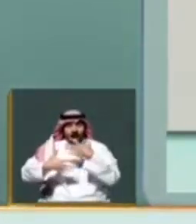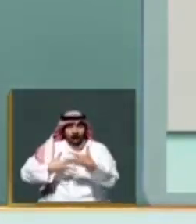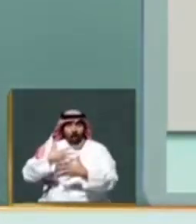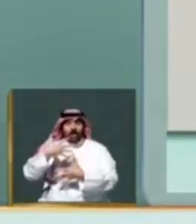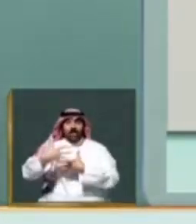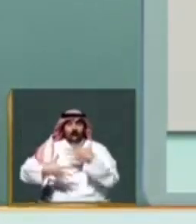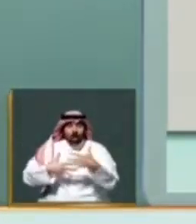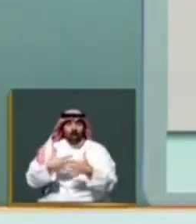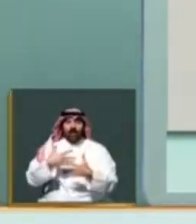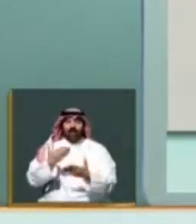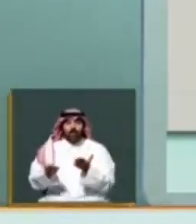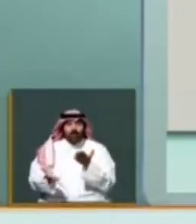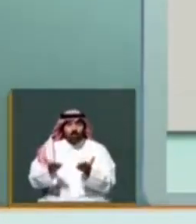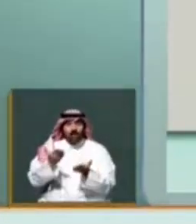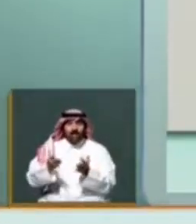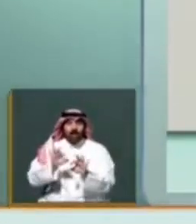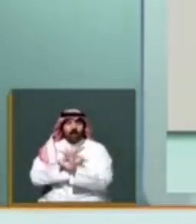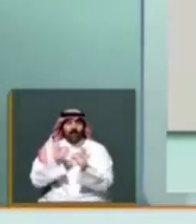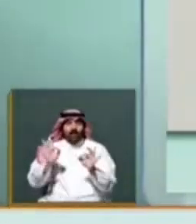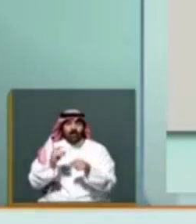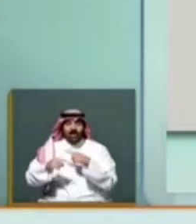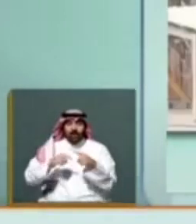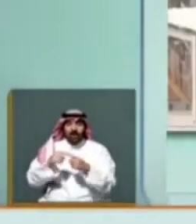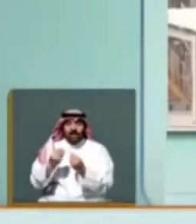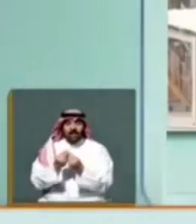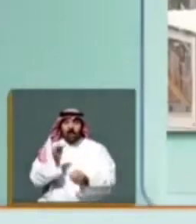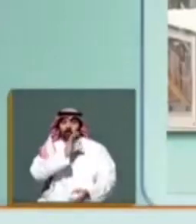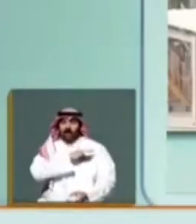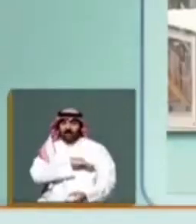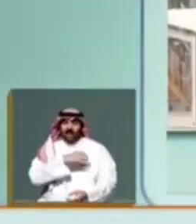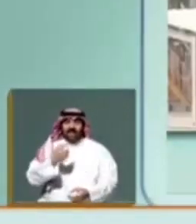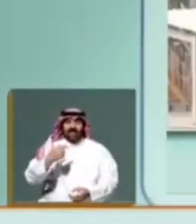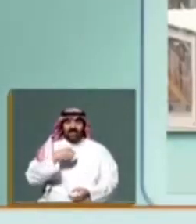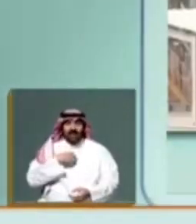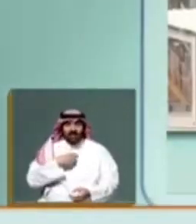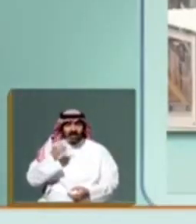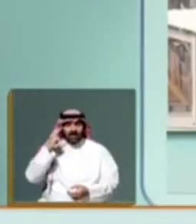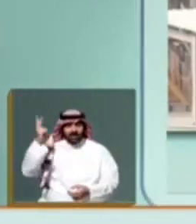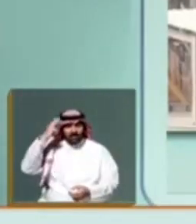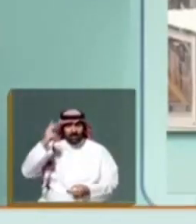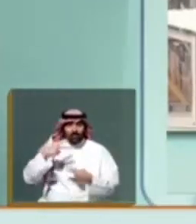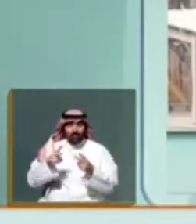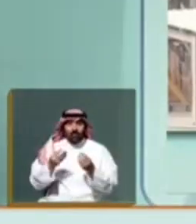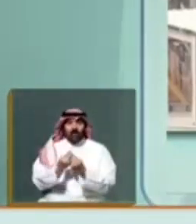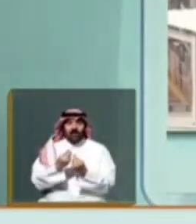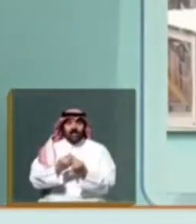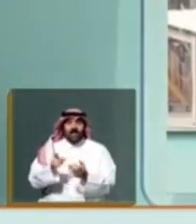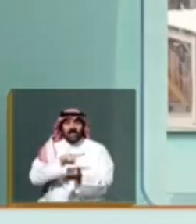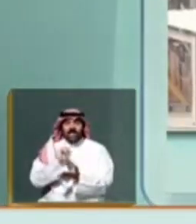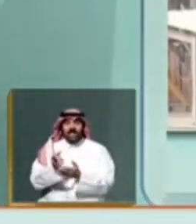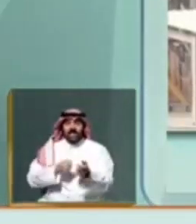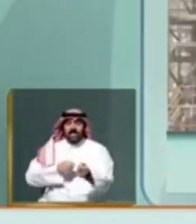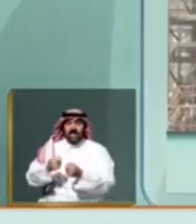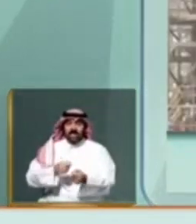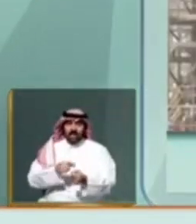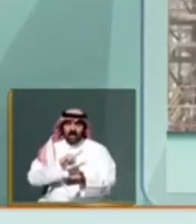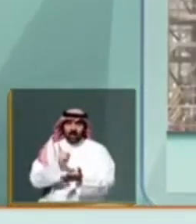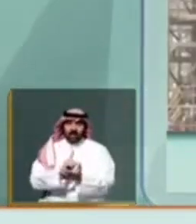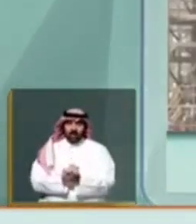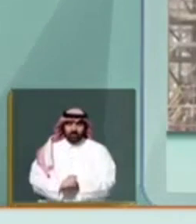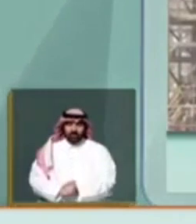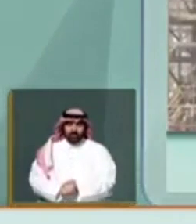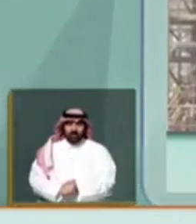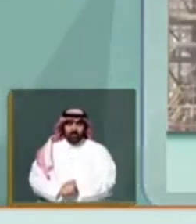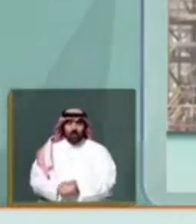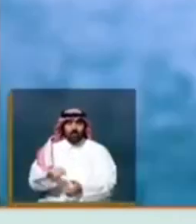أن تكون متوازنة مع الجميع وتحقق مصلحتها ومصلحة الاقتصاد العالمي والمنتجين أيضا. نعم أستاذ